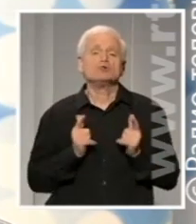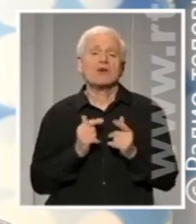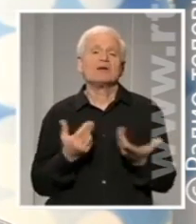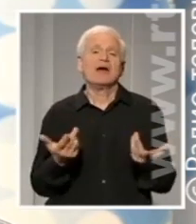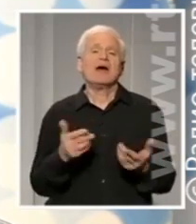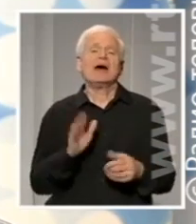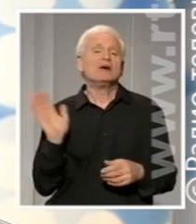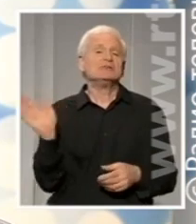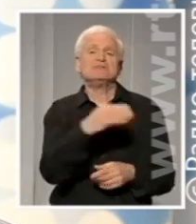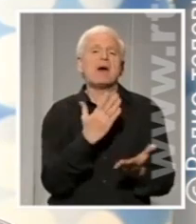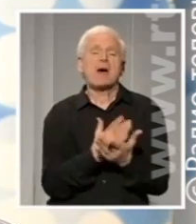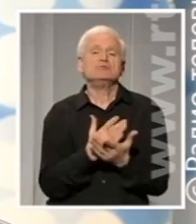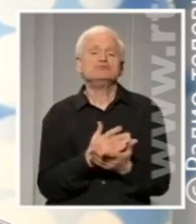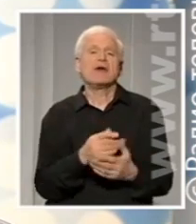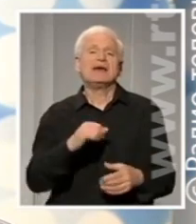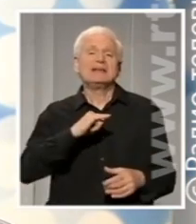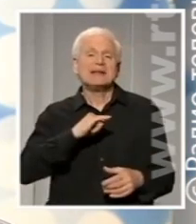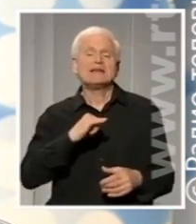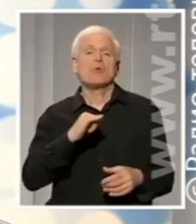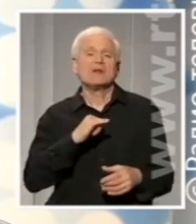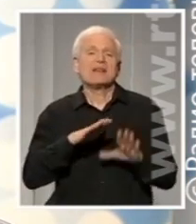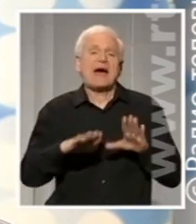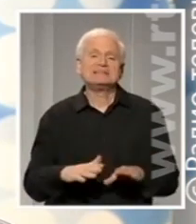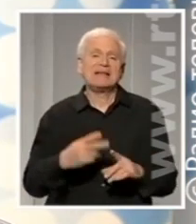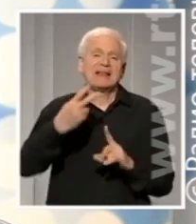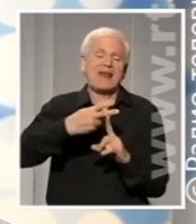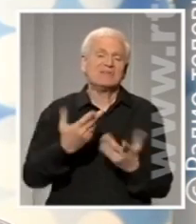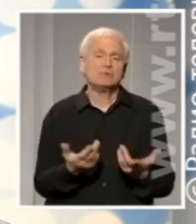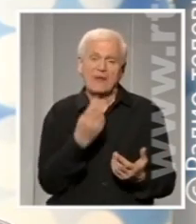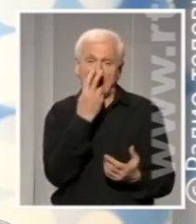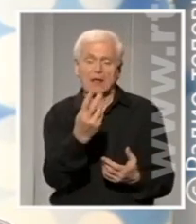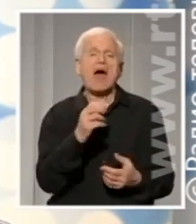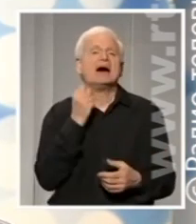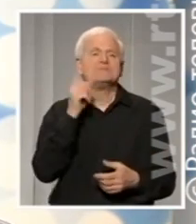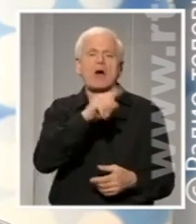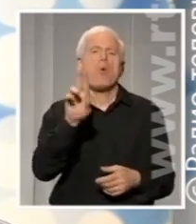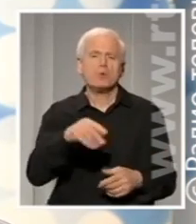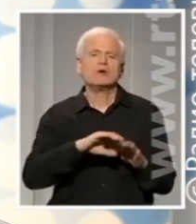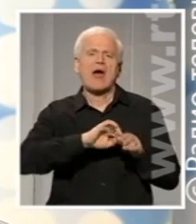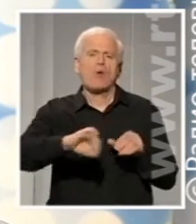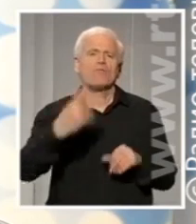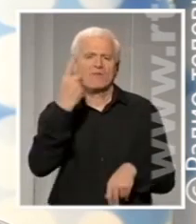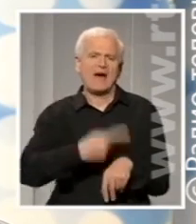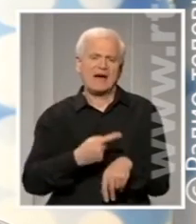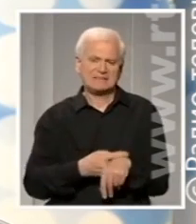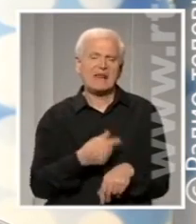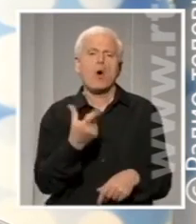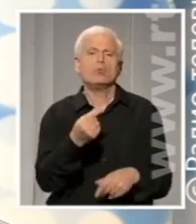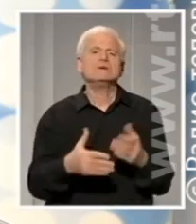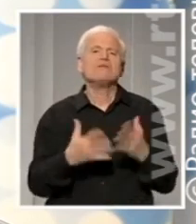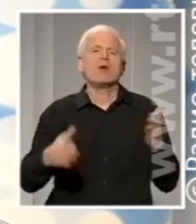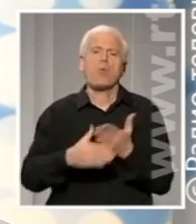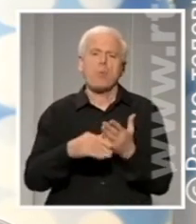sada da će svima biti beskreno zanimljivo da sede ispred malih ekrana, ali svako može da odvoji 2 sata i uz veliku